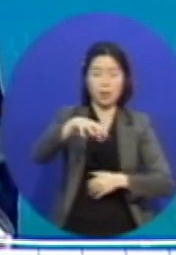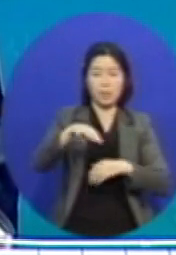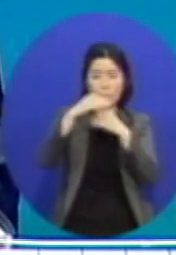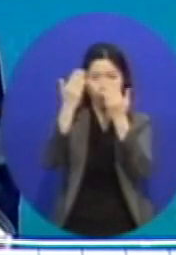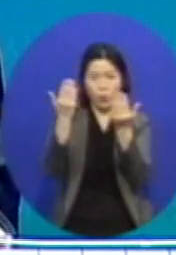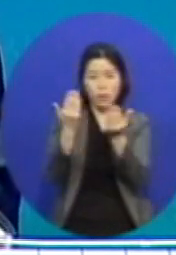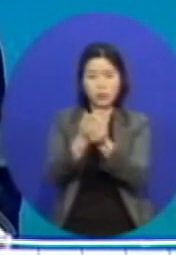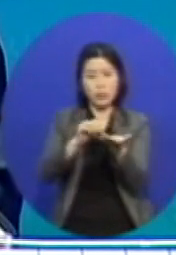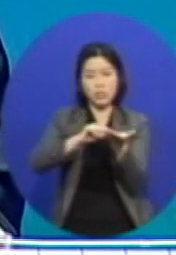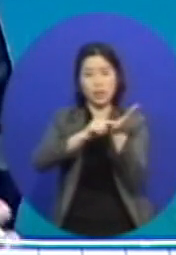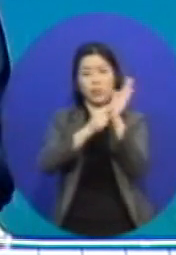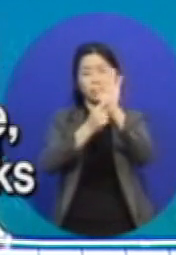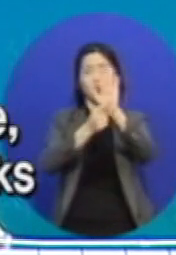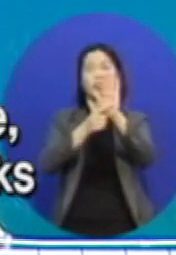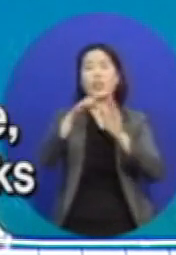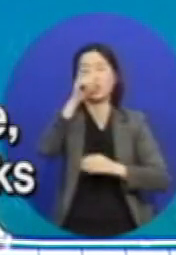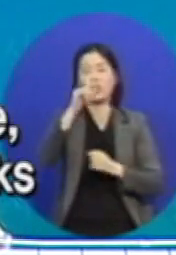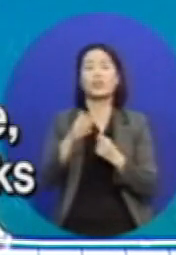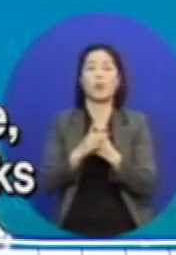때문입니다